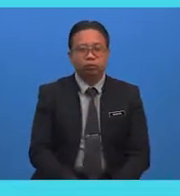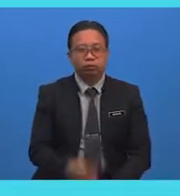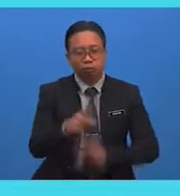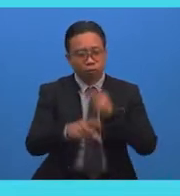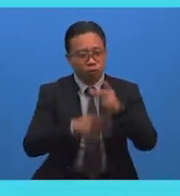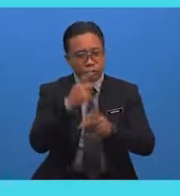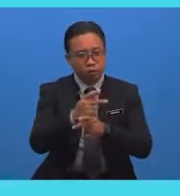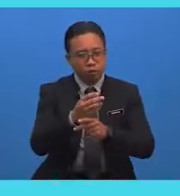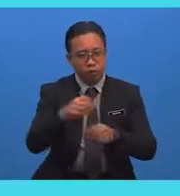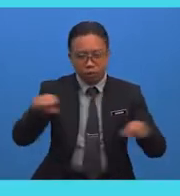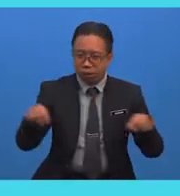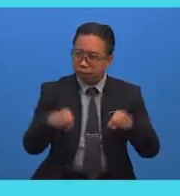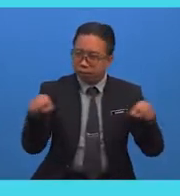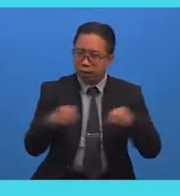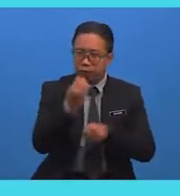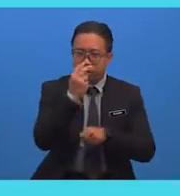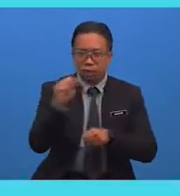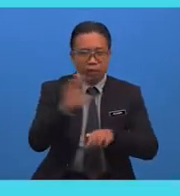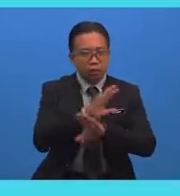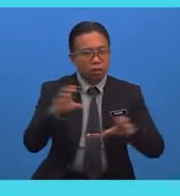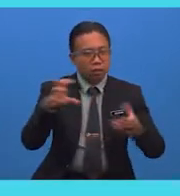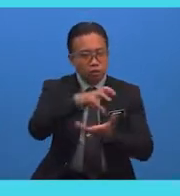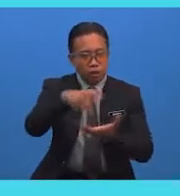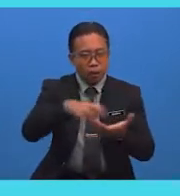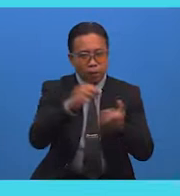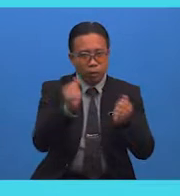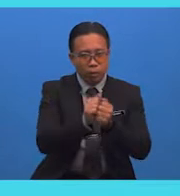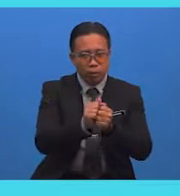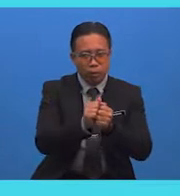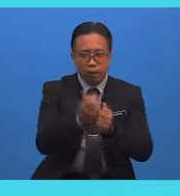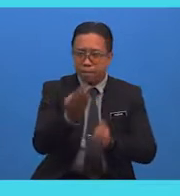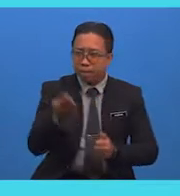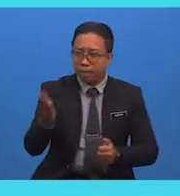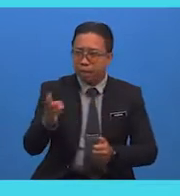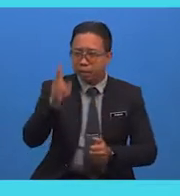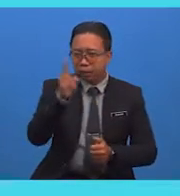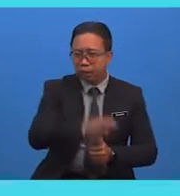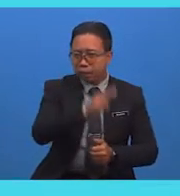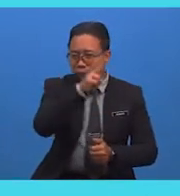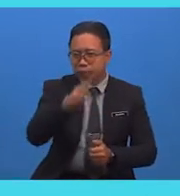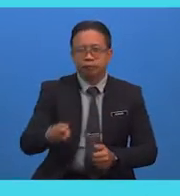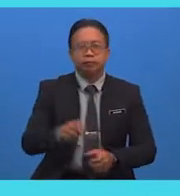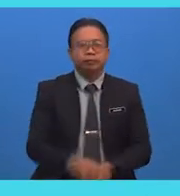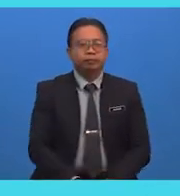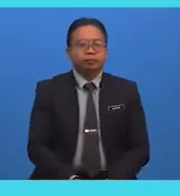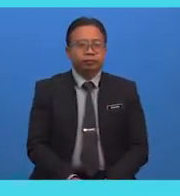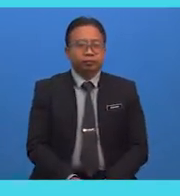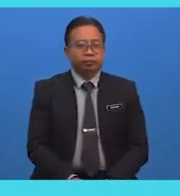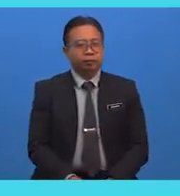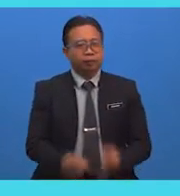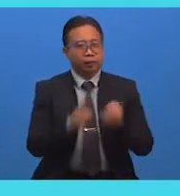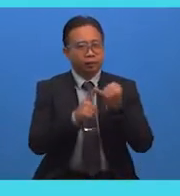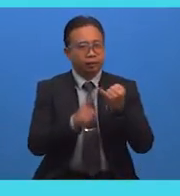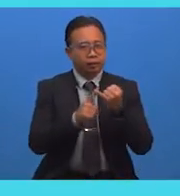makanan tersebut tidak dicampur dengan bahan-bahan yang haram seperti alkohol. Manakala aspek yang terakhir